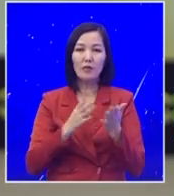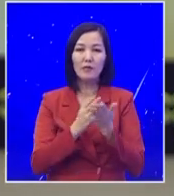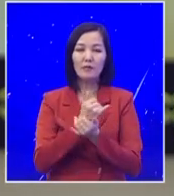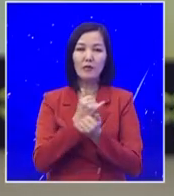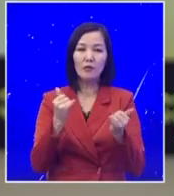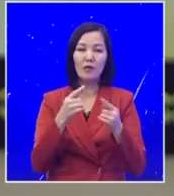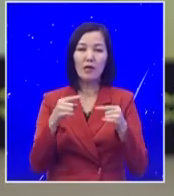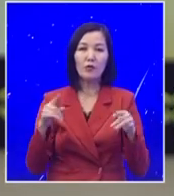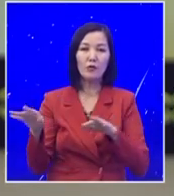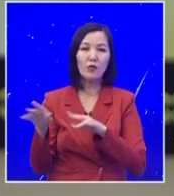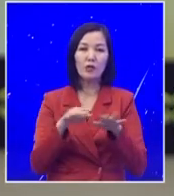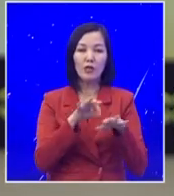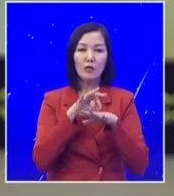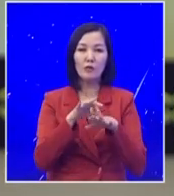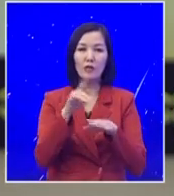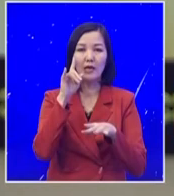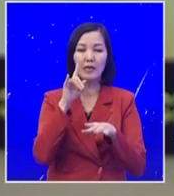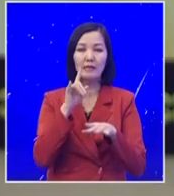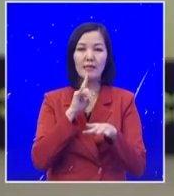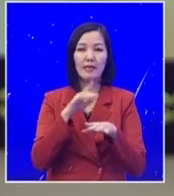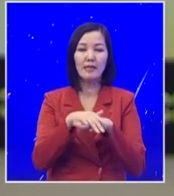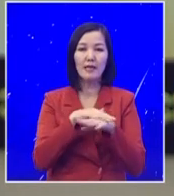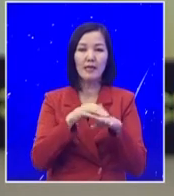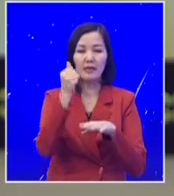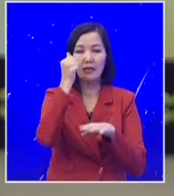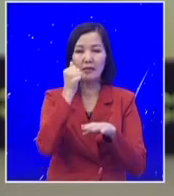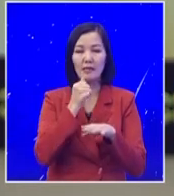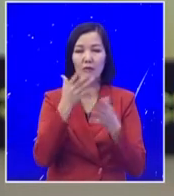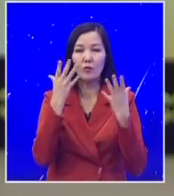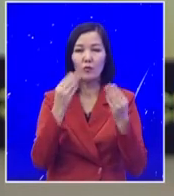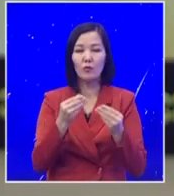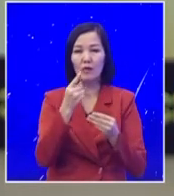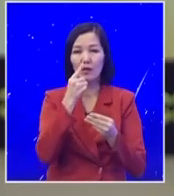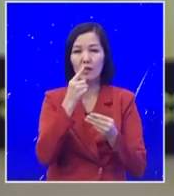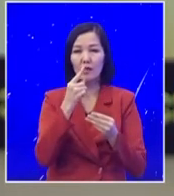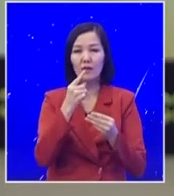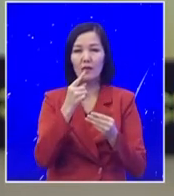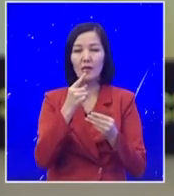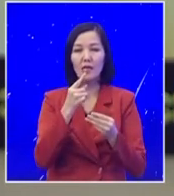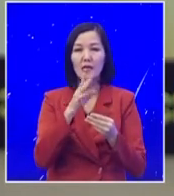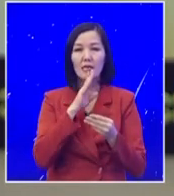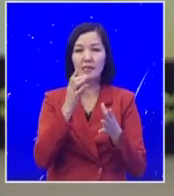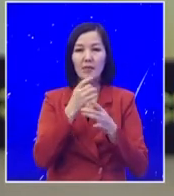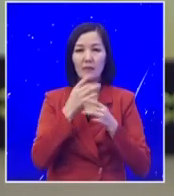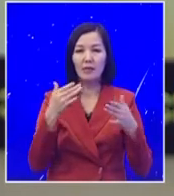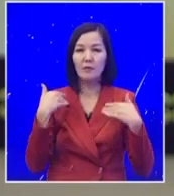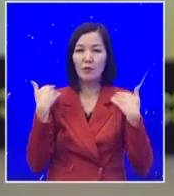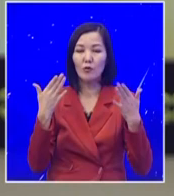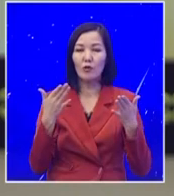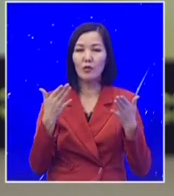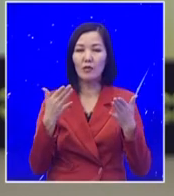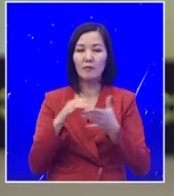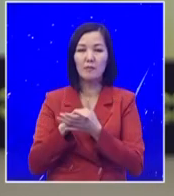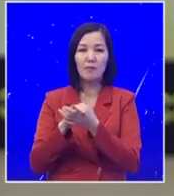келеді. Түрлі шаралар өткізудеміз. Қазақстандықтарды алғыс айту күнімен және келе жатқан арулар күнімен құттықтаймын. Елімізден